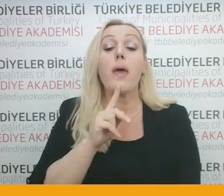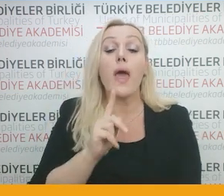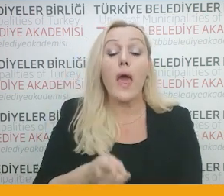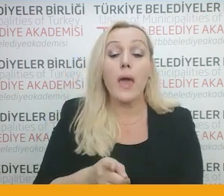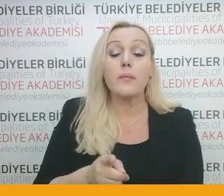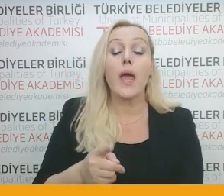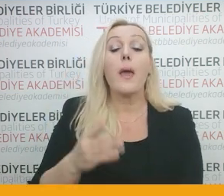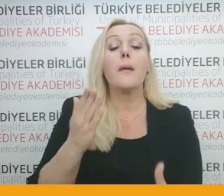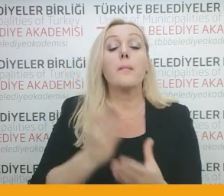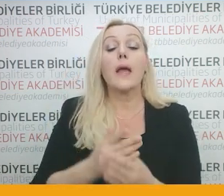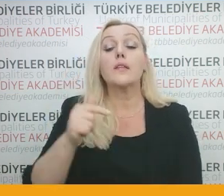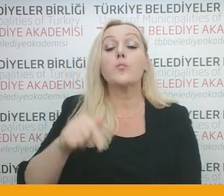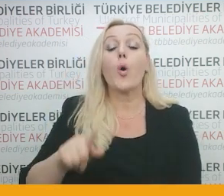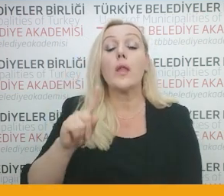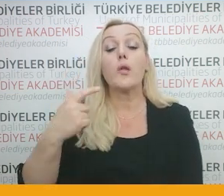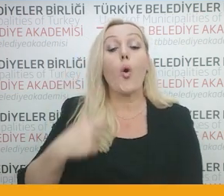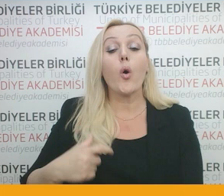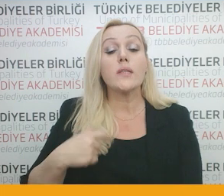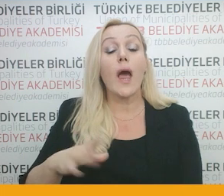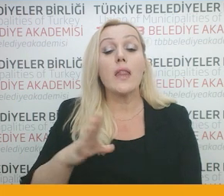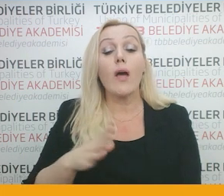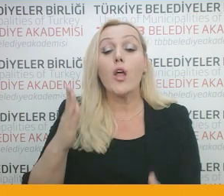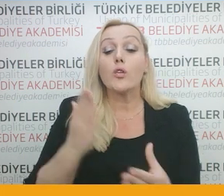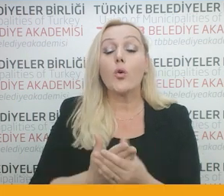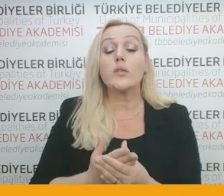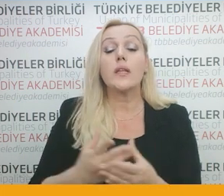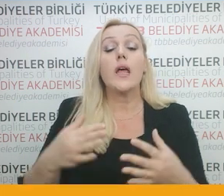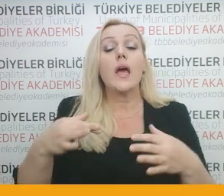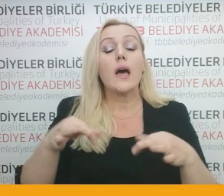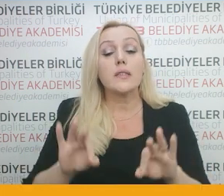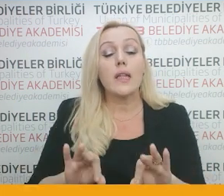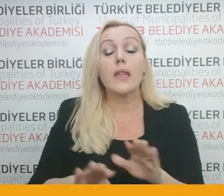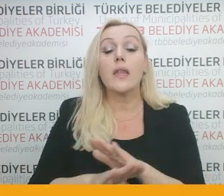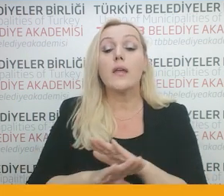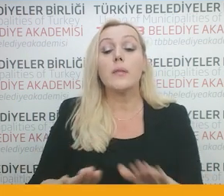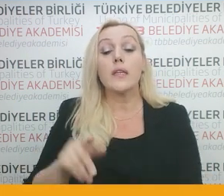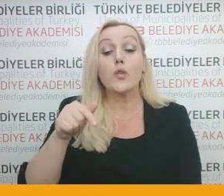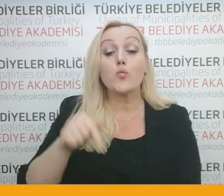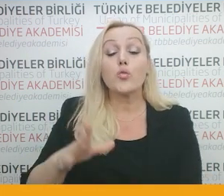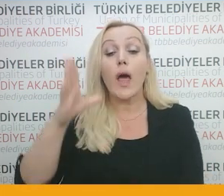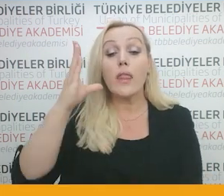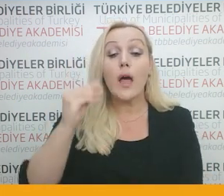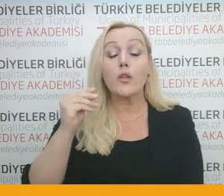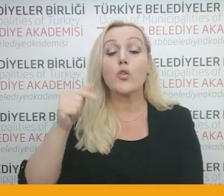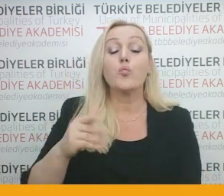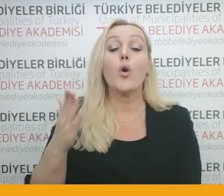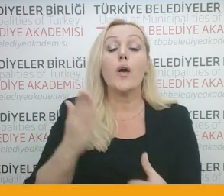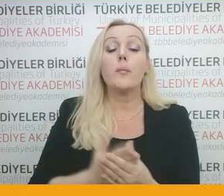bir özelliği var. Dosyanın tamamlandığını ve kapağı olduğunu buradan anlıyoruz. Bu belge